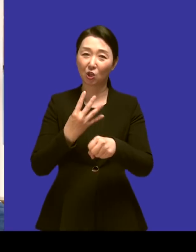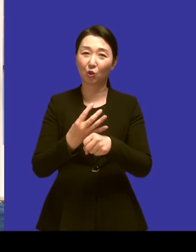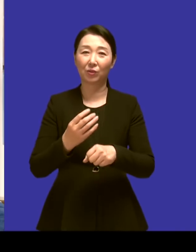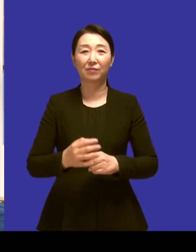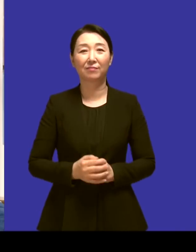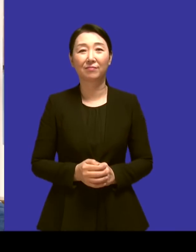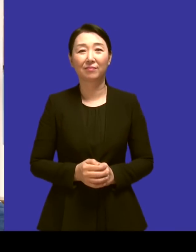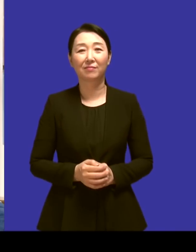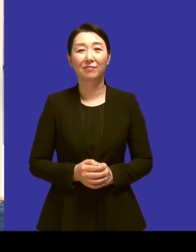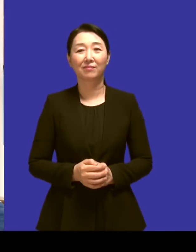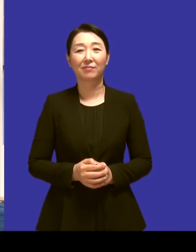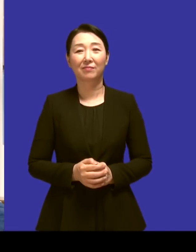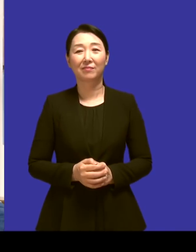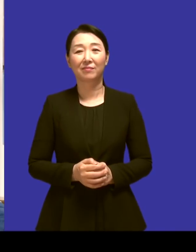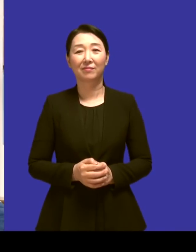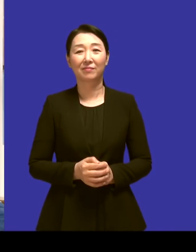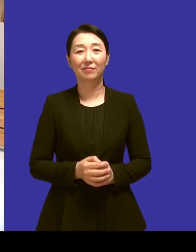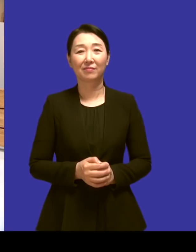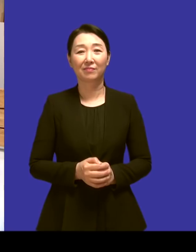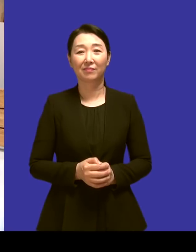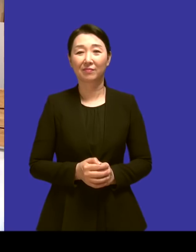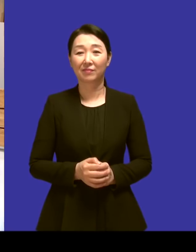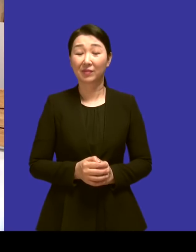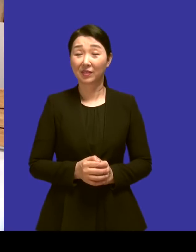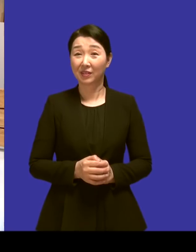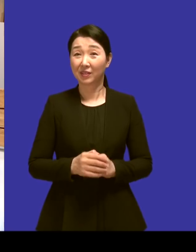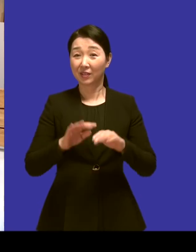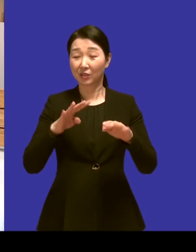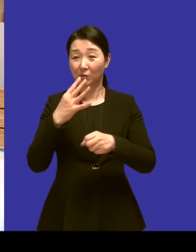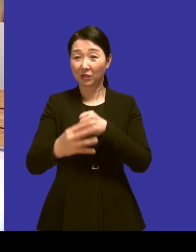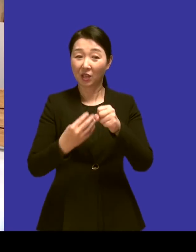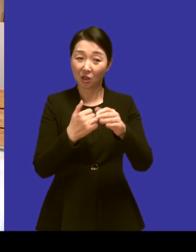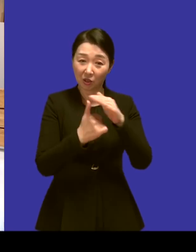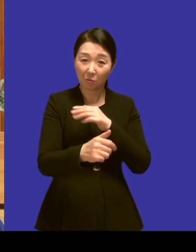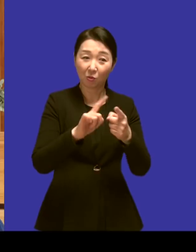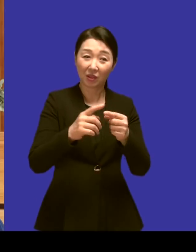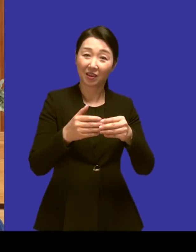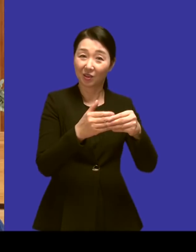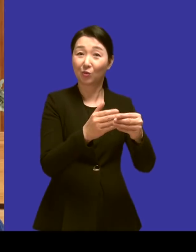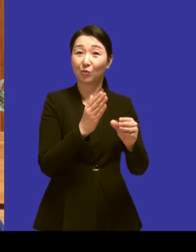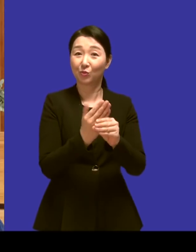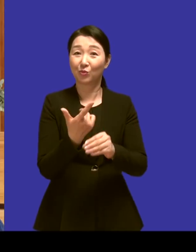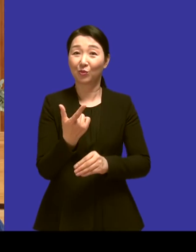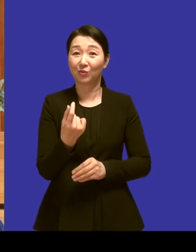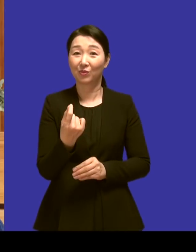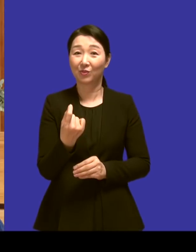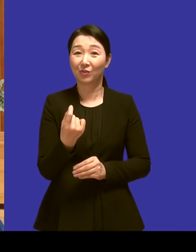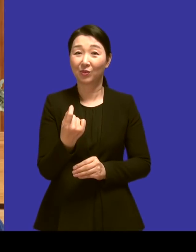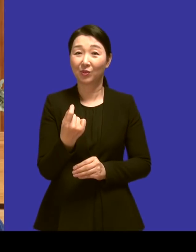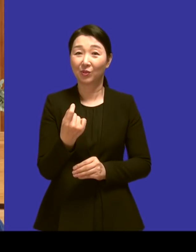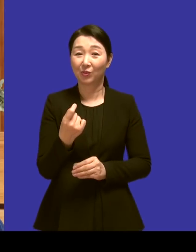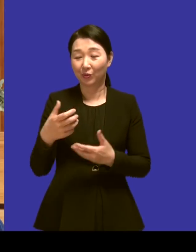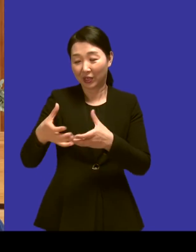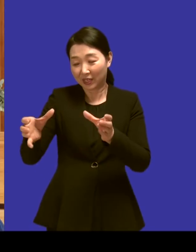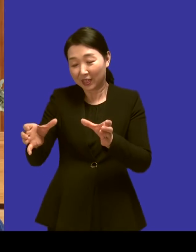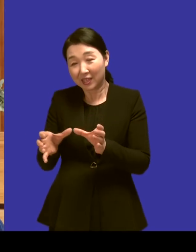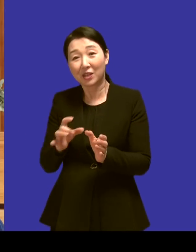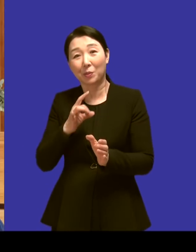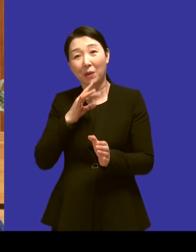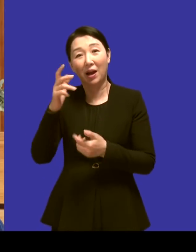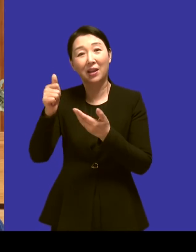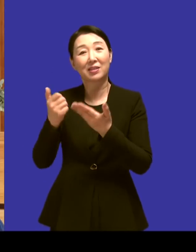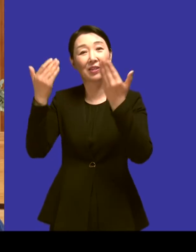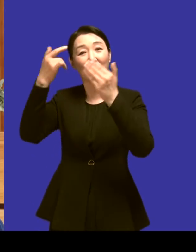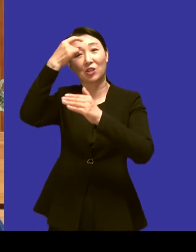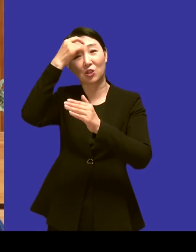같아요. 네. 예. 네 4년 됐어요. 예. 네. 그럼 지금까지 4년 동안 이제 대표로서 이끌어 오시면서 이 윌러브만의 하나님께 드리는 기도도